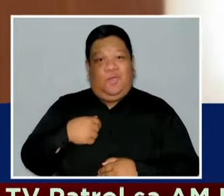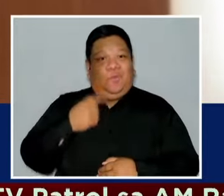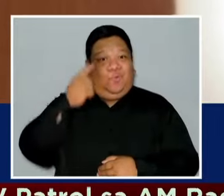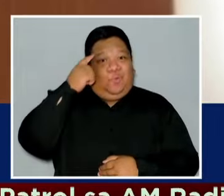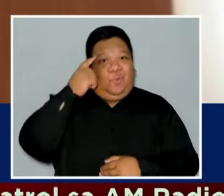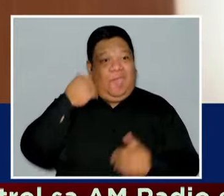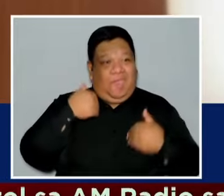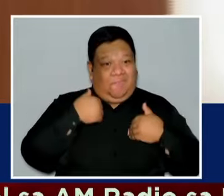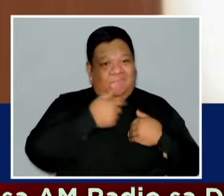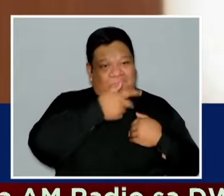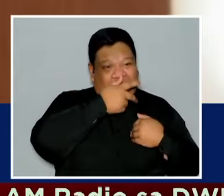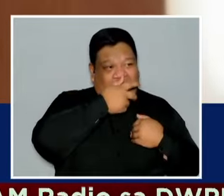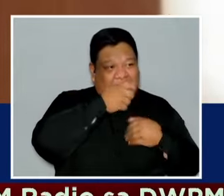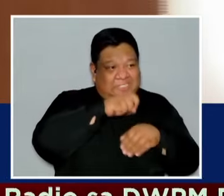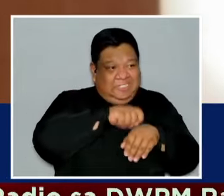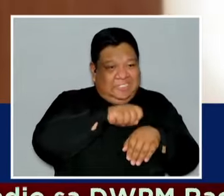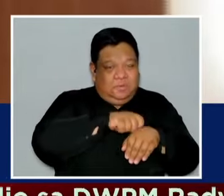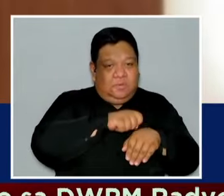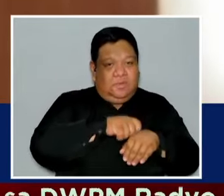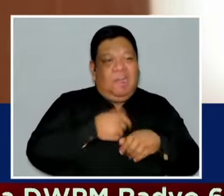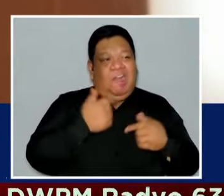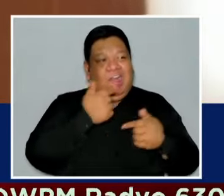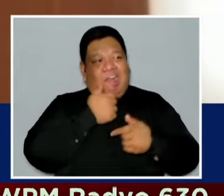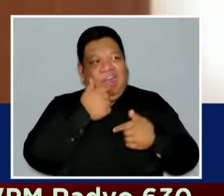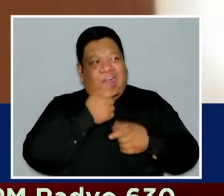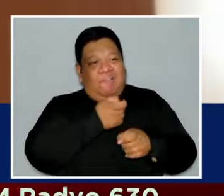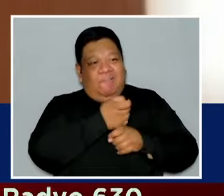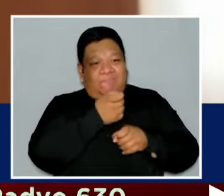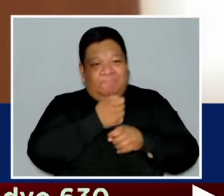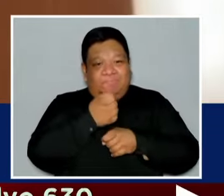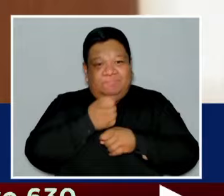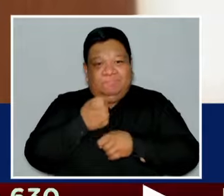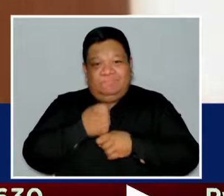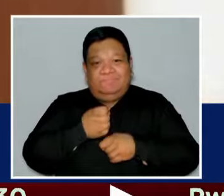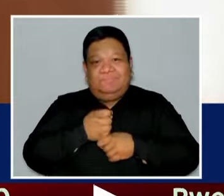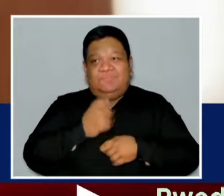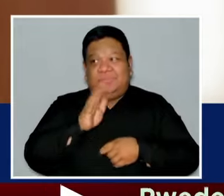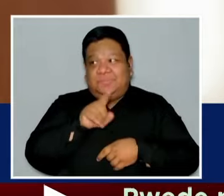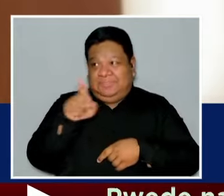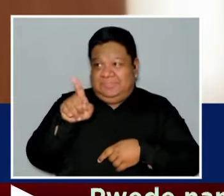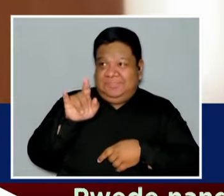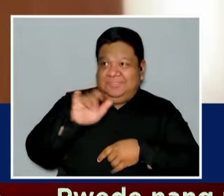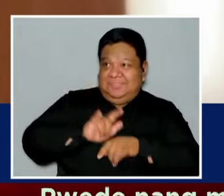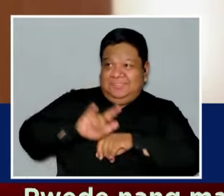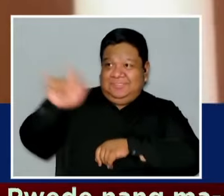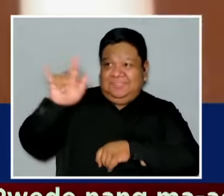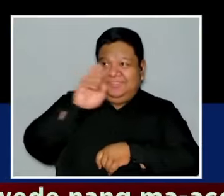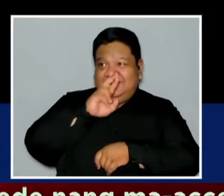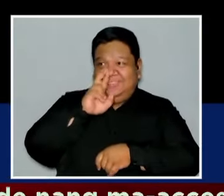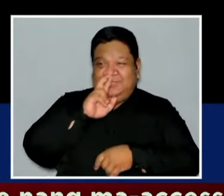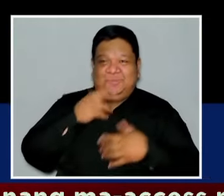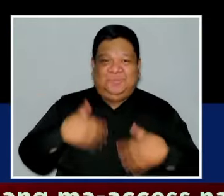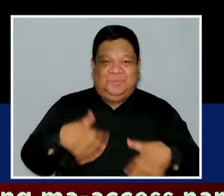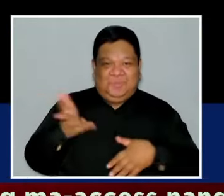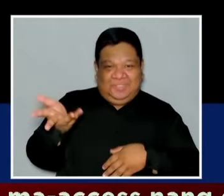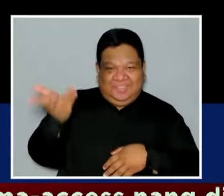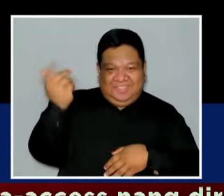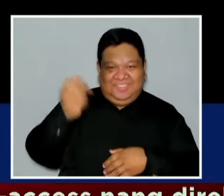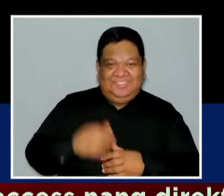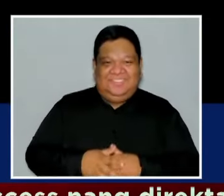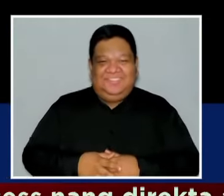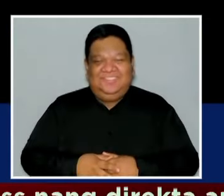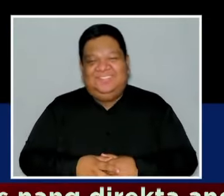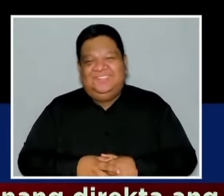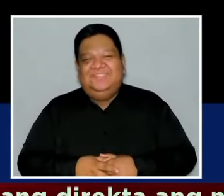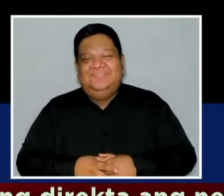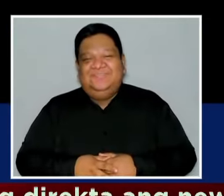sa NAIA. Nagbibiroan pa nga sila na mag-a-abroad yung daga. Buti pa yung daga mag-a-abroad. Agad itong nag-viral at